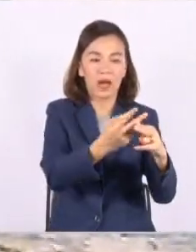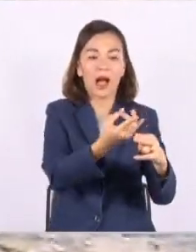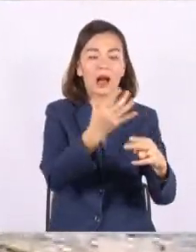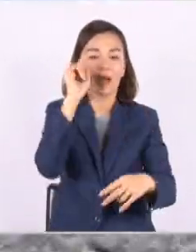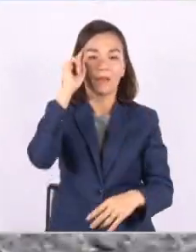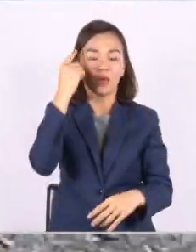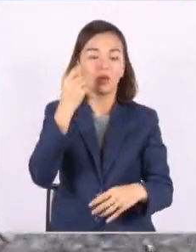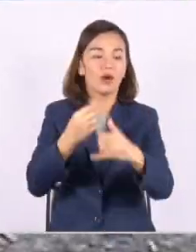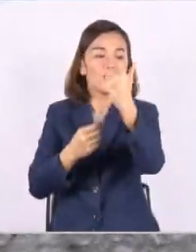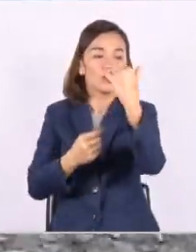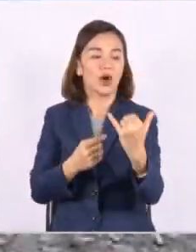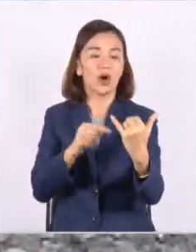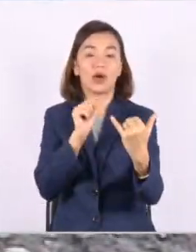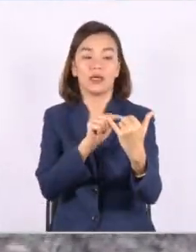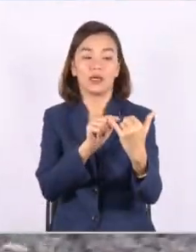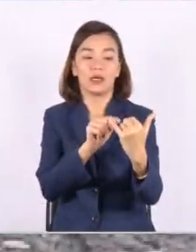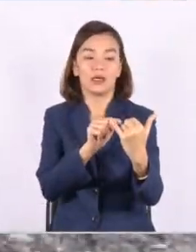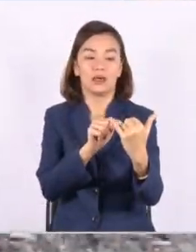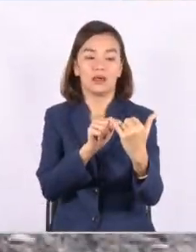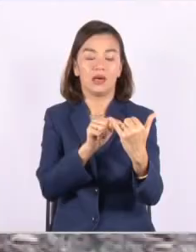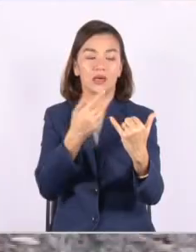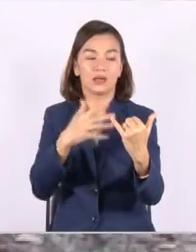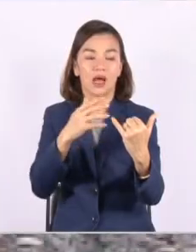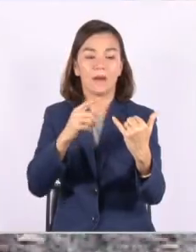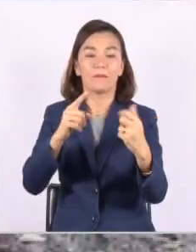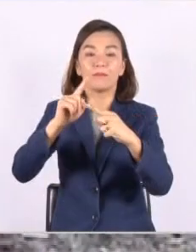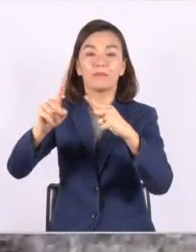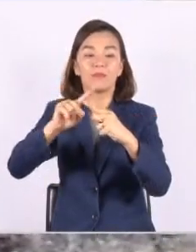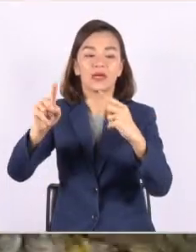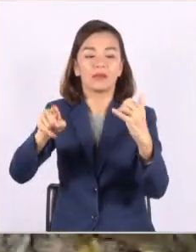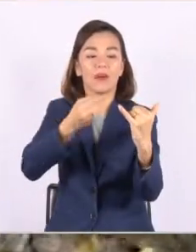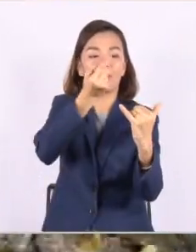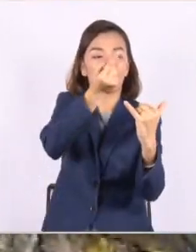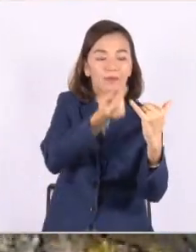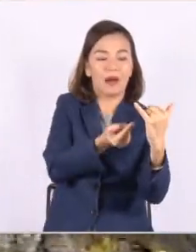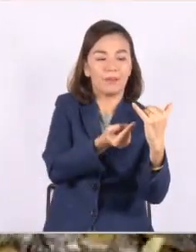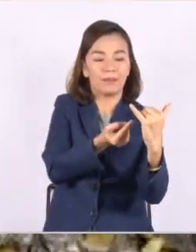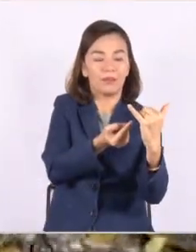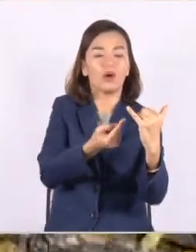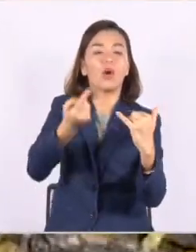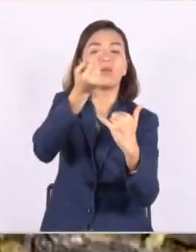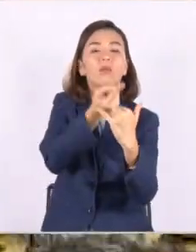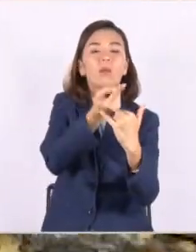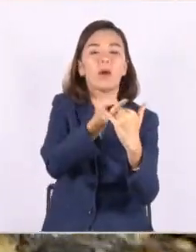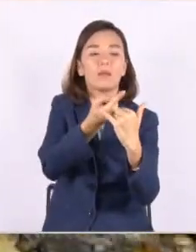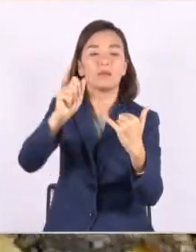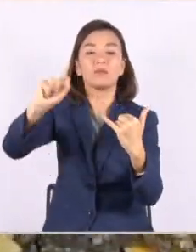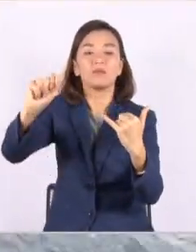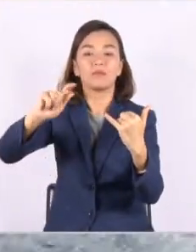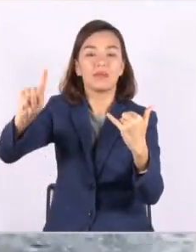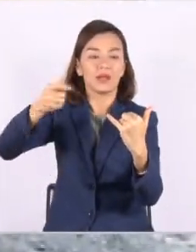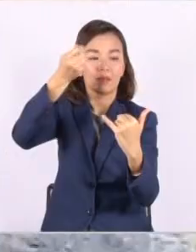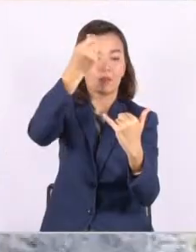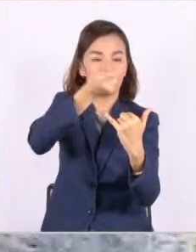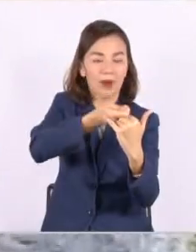นอนหงายแล้วก็ใกล้กันก็พบมีดของผู้ก่อเหตุเนี่ยวางทิ้งไว้ที่หน้าอกของผู้ตายลักษณะผู้ตายถูกมีดแทงบ